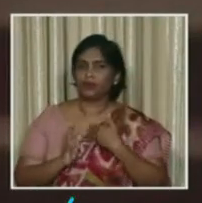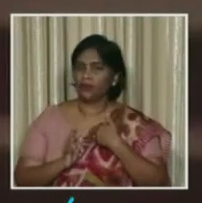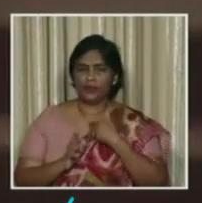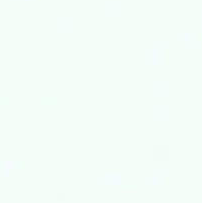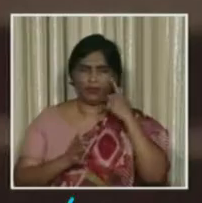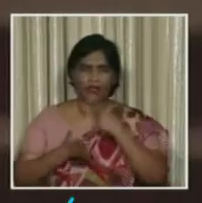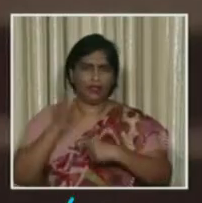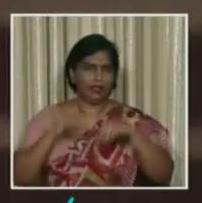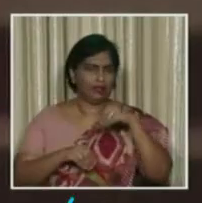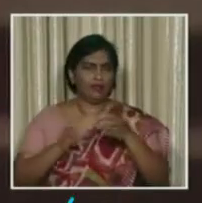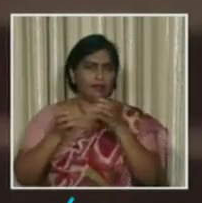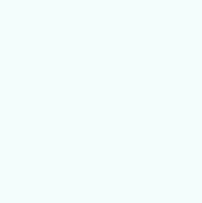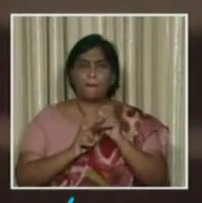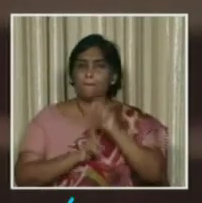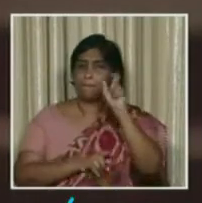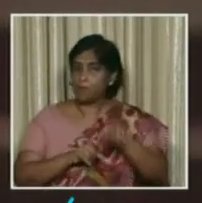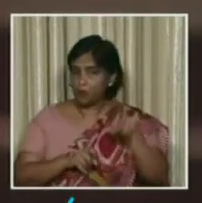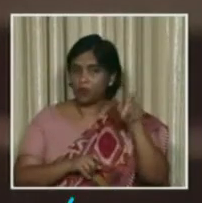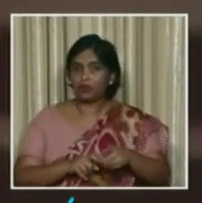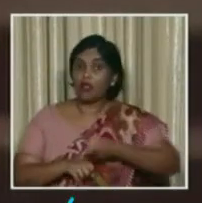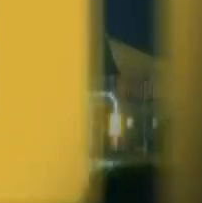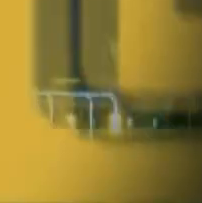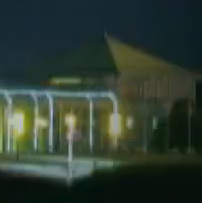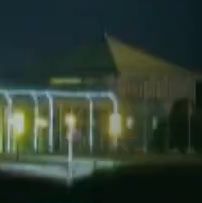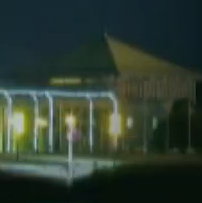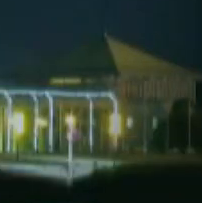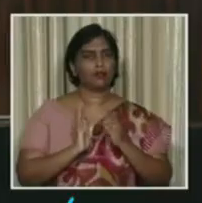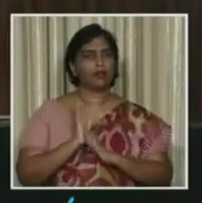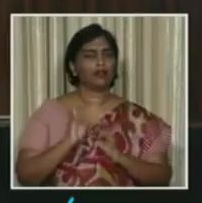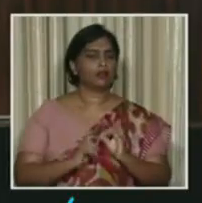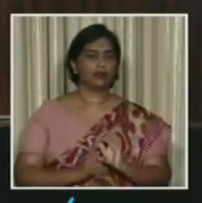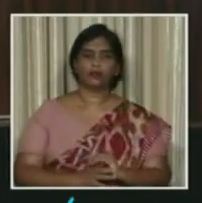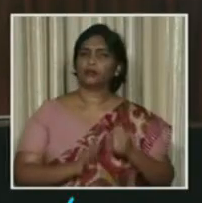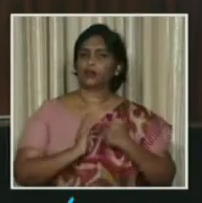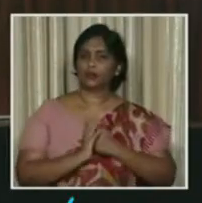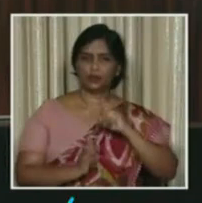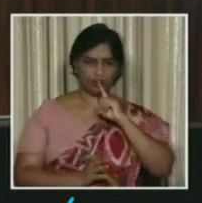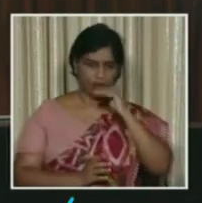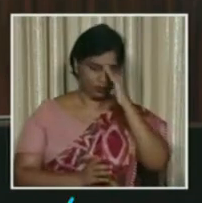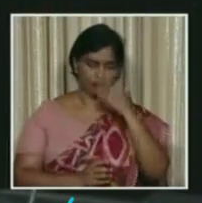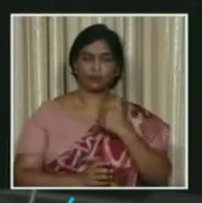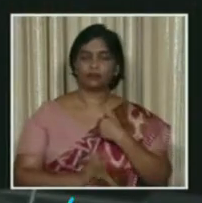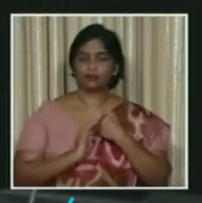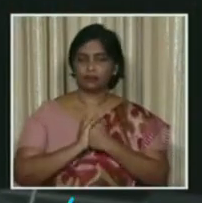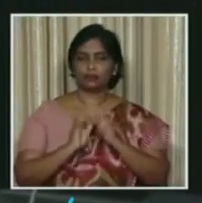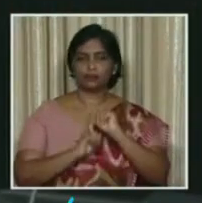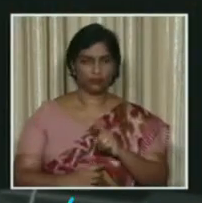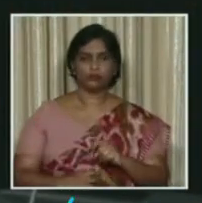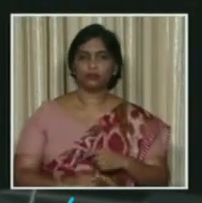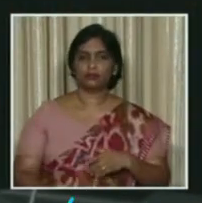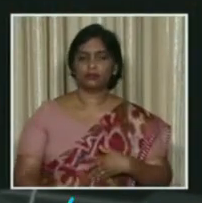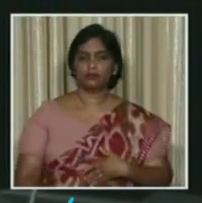කිසිම දේශපාලන පක්ෂයක් හෝ පුද්ගලයේ ඒක අනුමත කරන දෙයක් කියලා. ගරු කථානායකතුමනි, මම මේ ගරු සභාවෙන් දැනගන්න